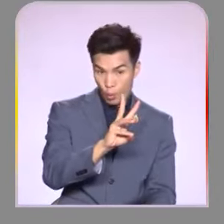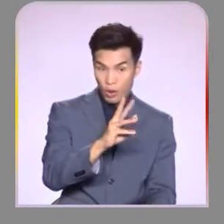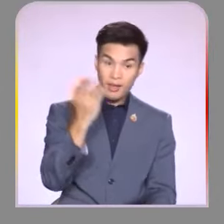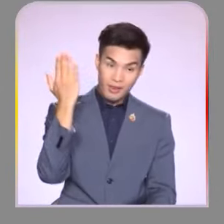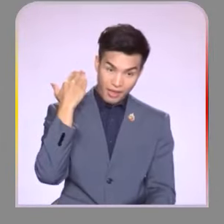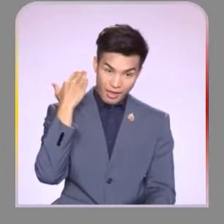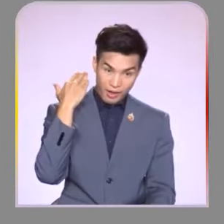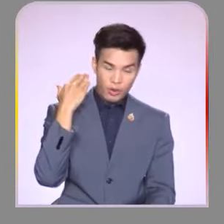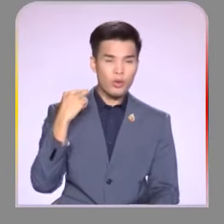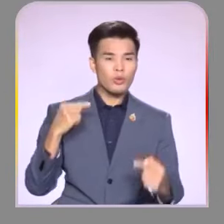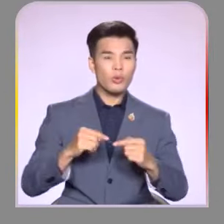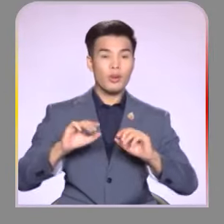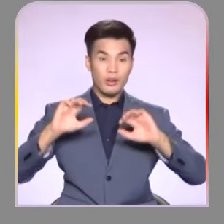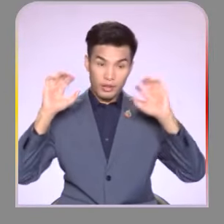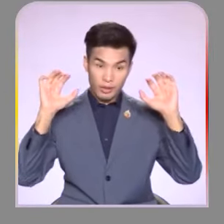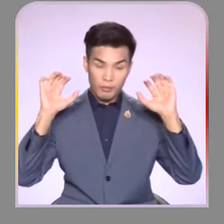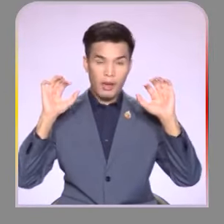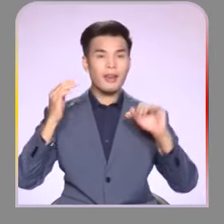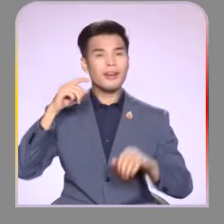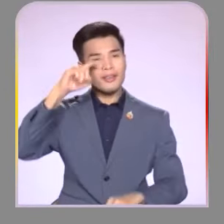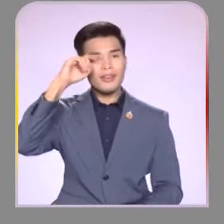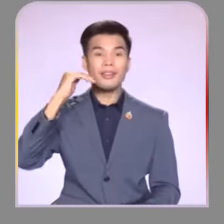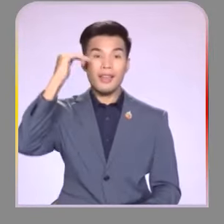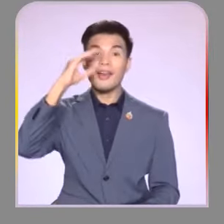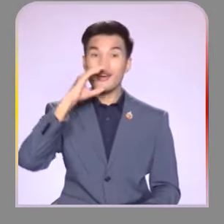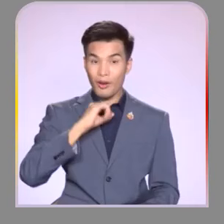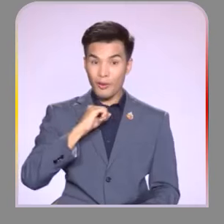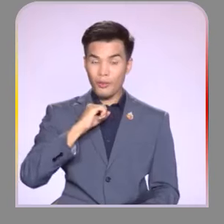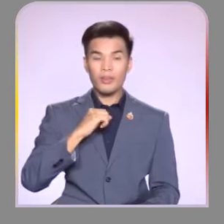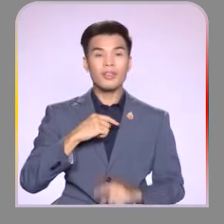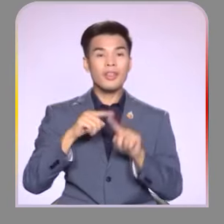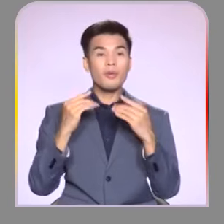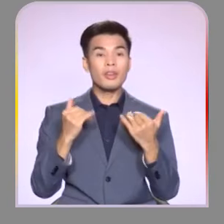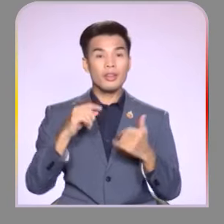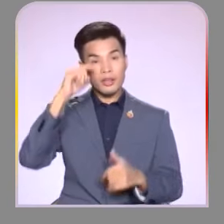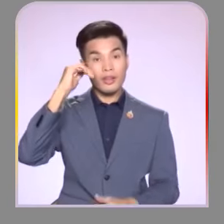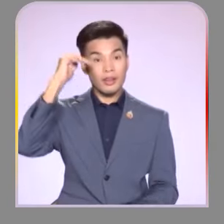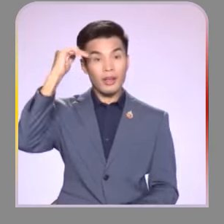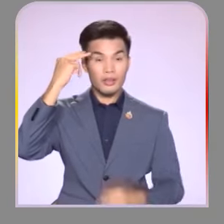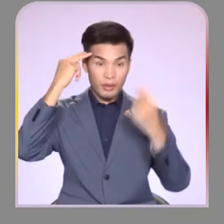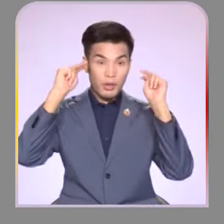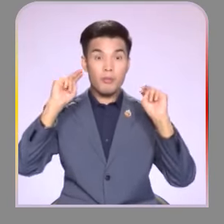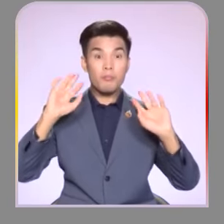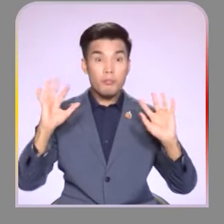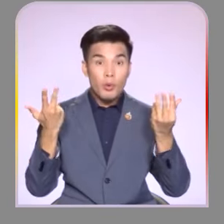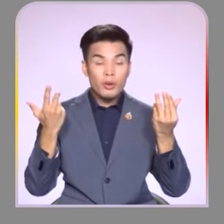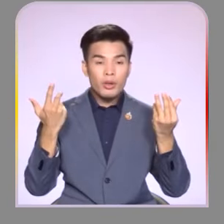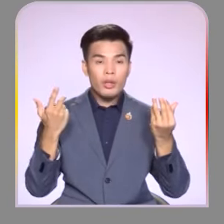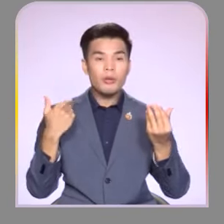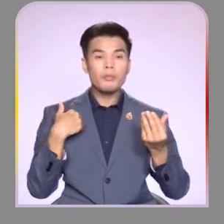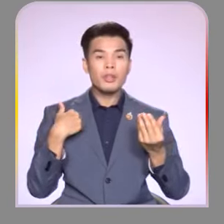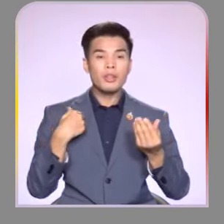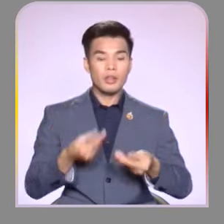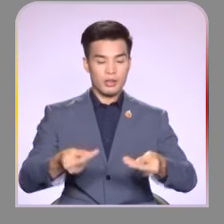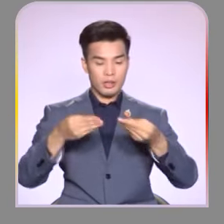ที่แล้วในสมัยรัฐบาลของคุณเศรษฐาทวีสินนะครับแต่ต่อมาคุณเศรษฐาพ้นจากตำแหน่งนายกรัฐมนตรีและมีการโปรดเก